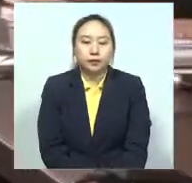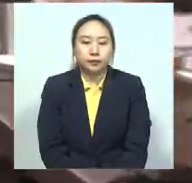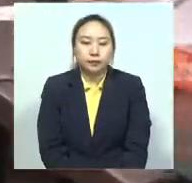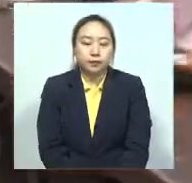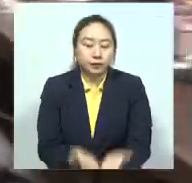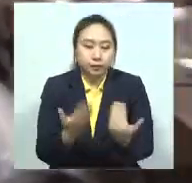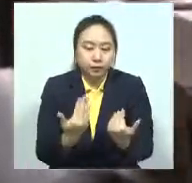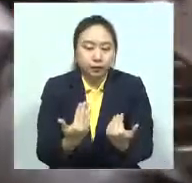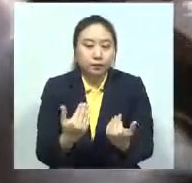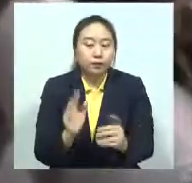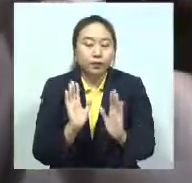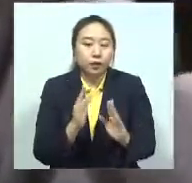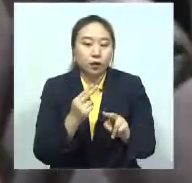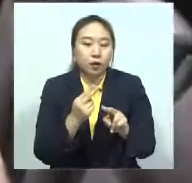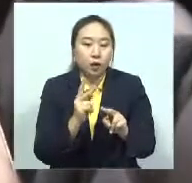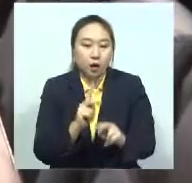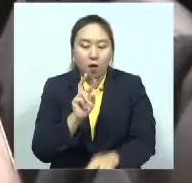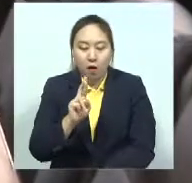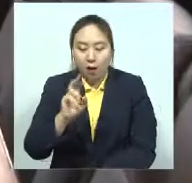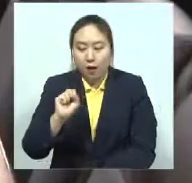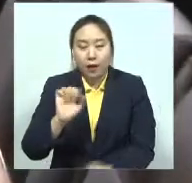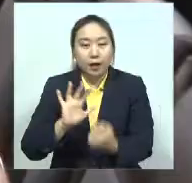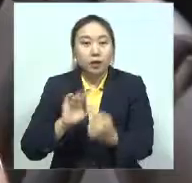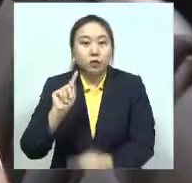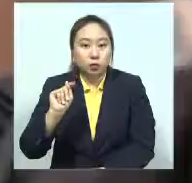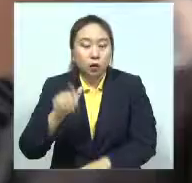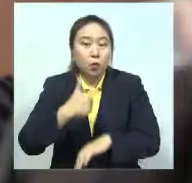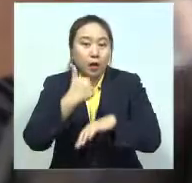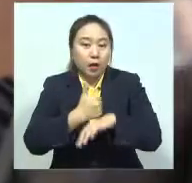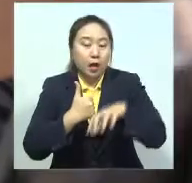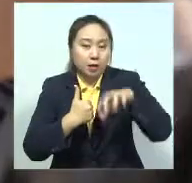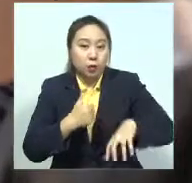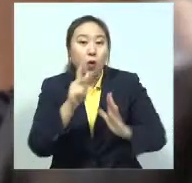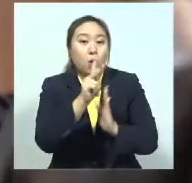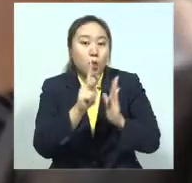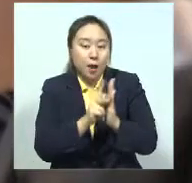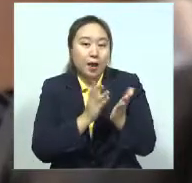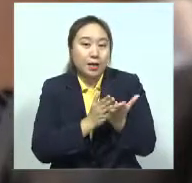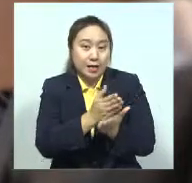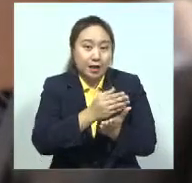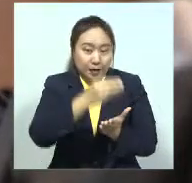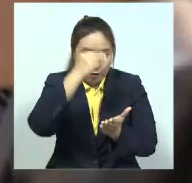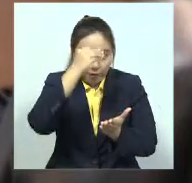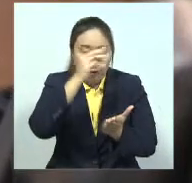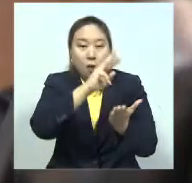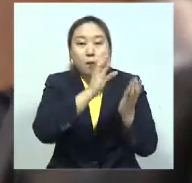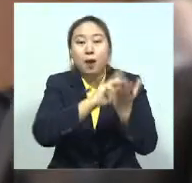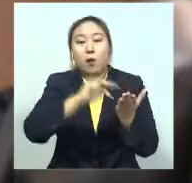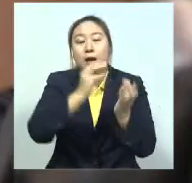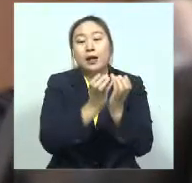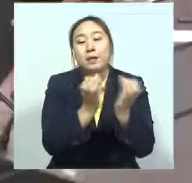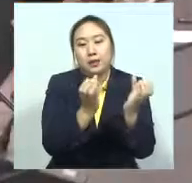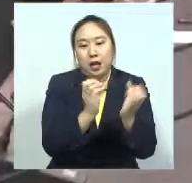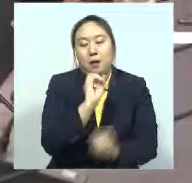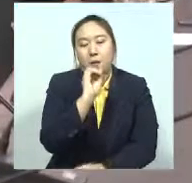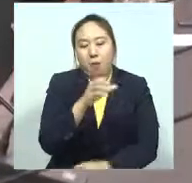ด้านผู้ช่วยศาสตราจารย์ดร.กรสุทธิ์ขอพ่วงกลางครับผู้อำนวยการศูนย์นิติศาสตร์คณะนิติศาสตร์มหาวิทยาลัยธรรมศาสตร์ได้บอกว่า